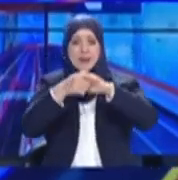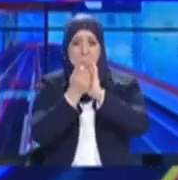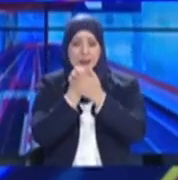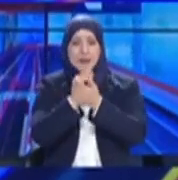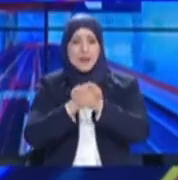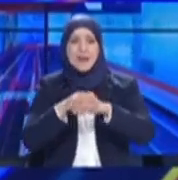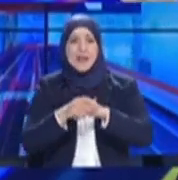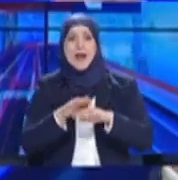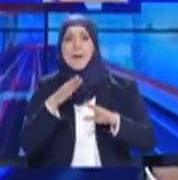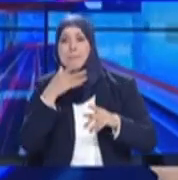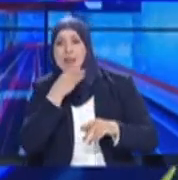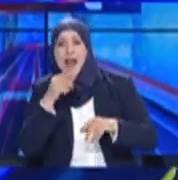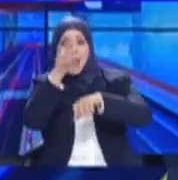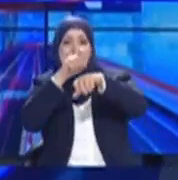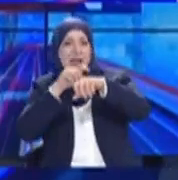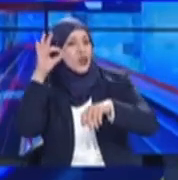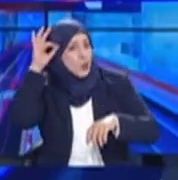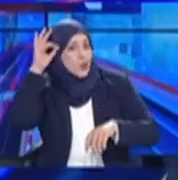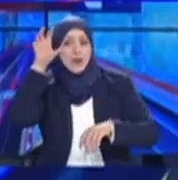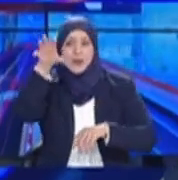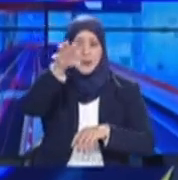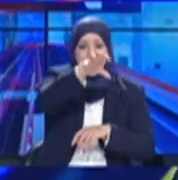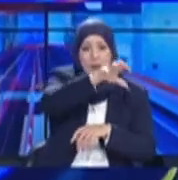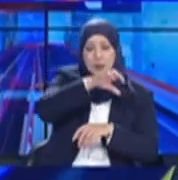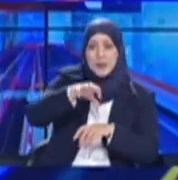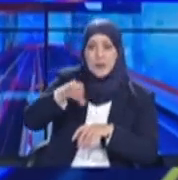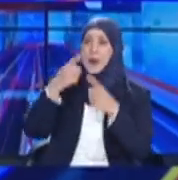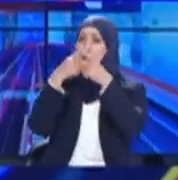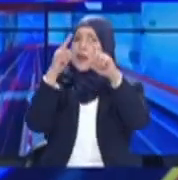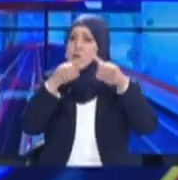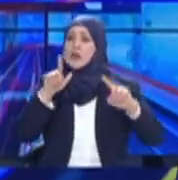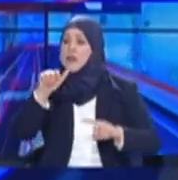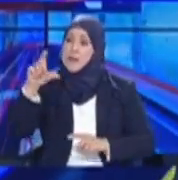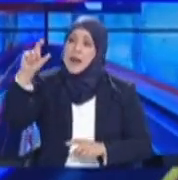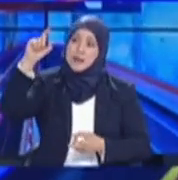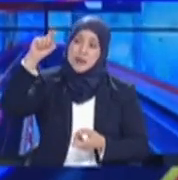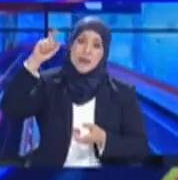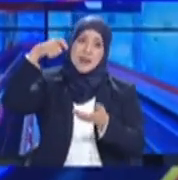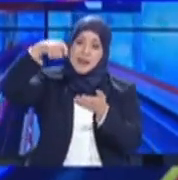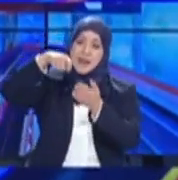عملته بلادي تونس في مختلف محطاته في مختلف الفضاء ما عنده